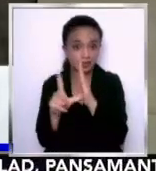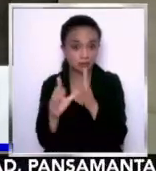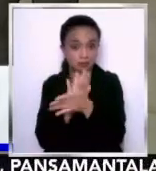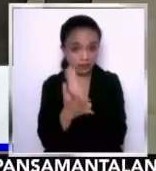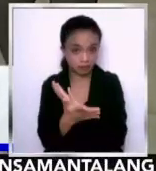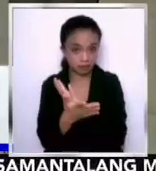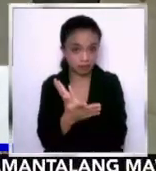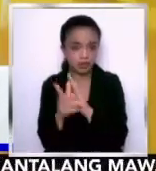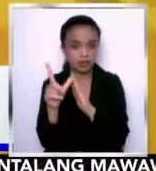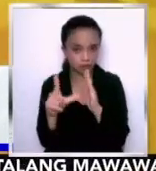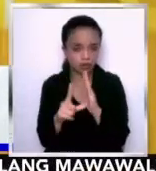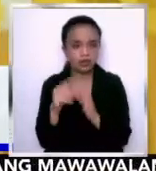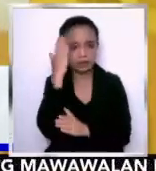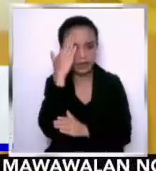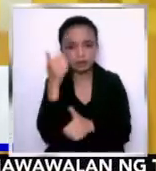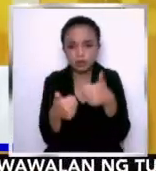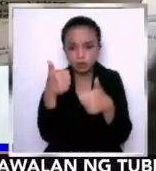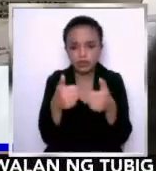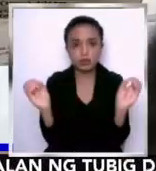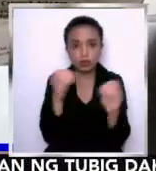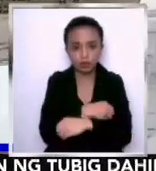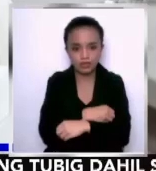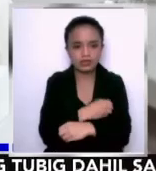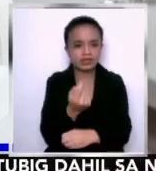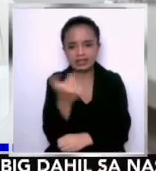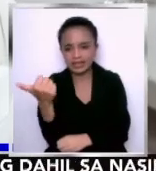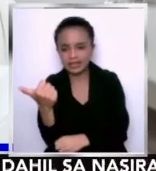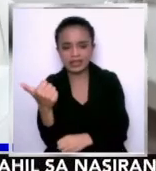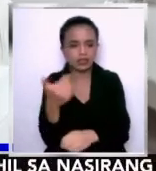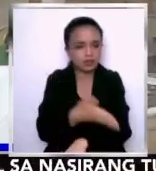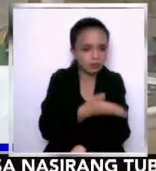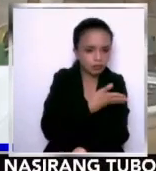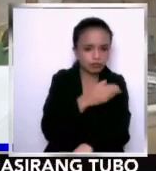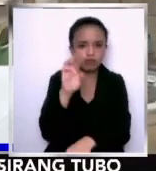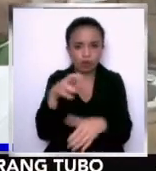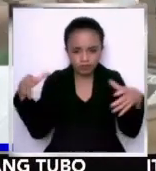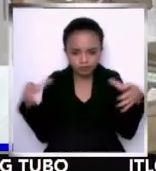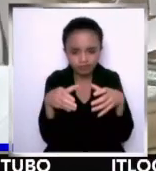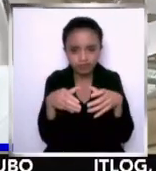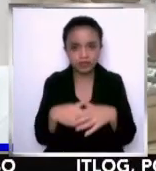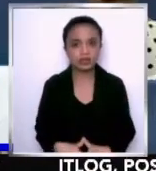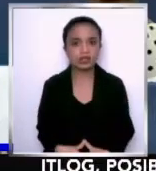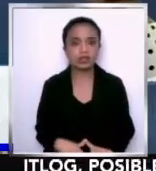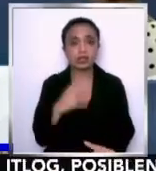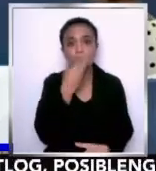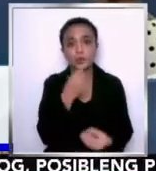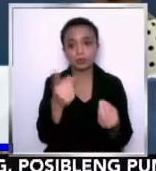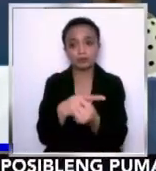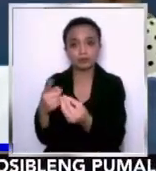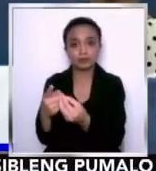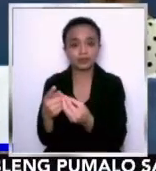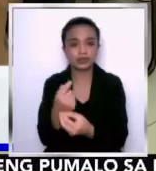kung ano ang mga opisina ang pwedeng tanggalin, palakasin o pagsamahin. Ang mga matatanggal daw na personnel sa ibang ahensya ay